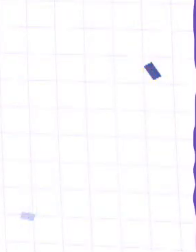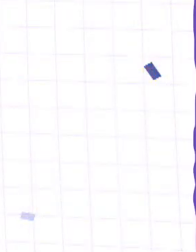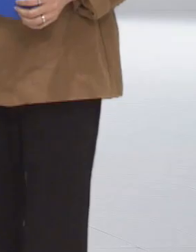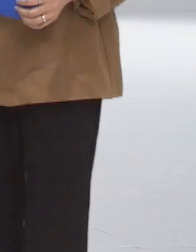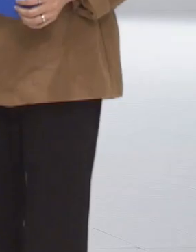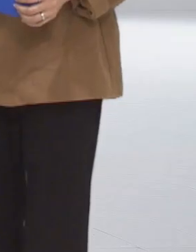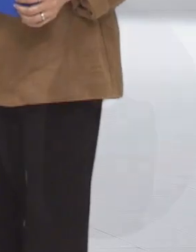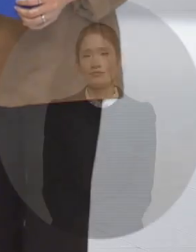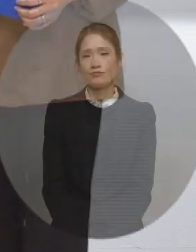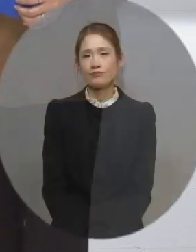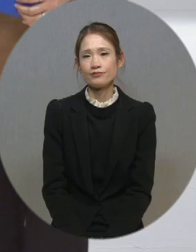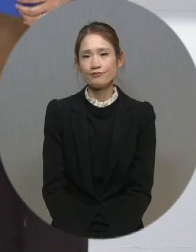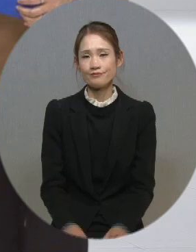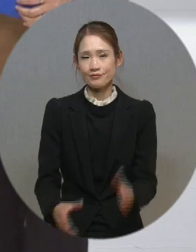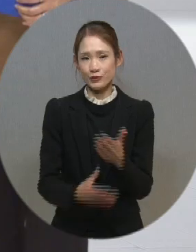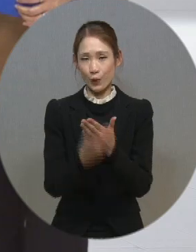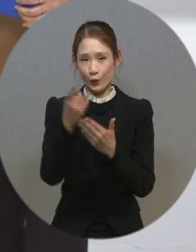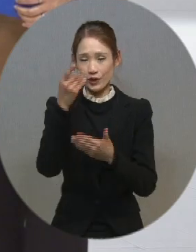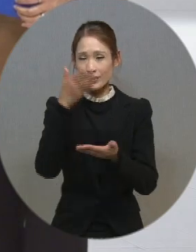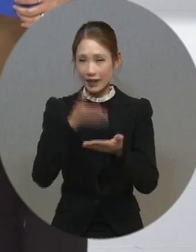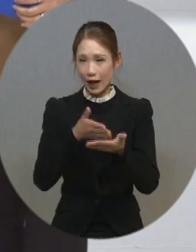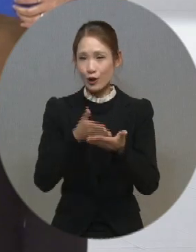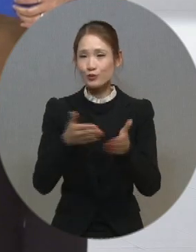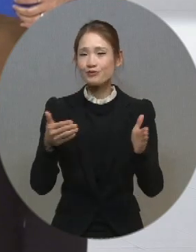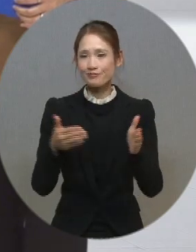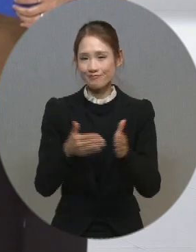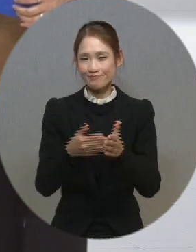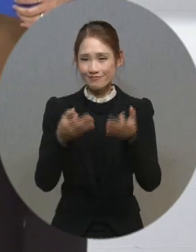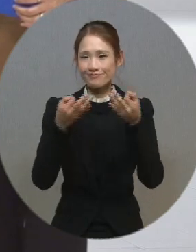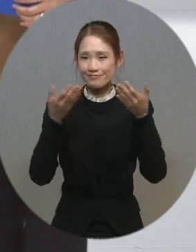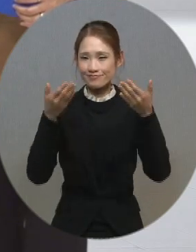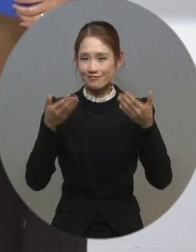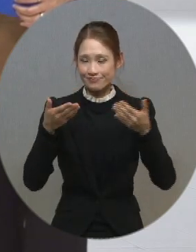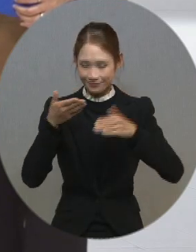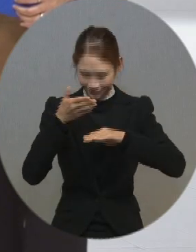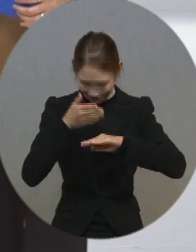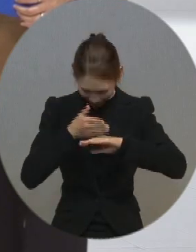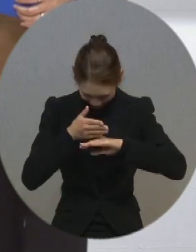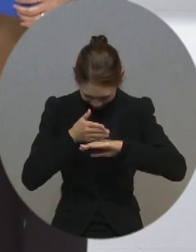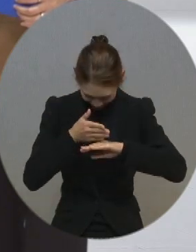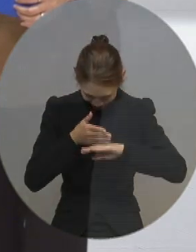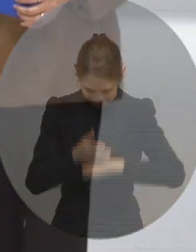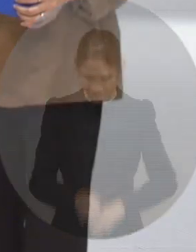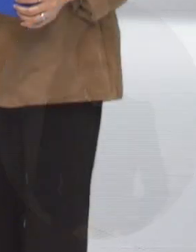이상으로 통일나우를 마칩니다. 시청해주신 여러분 고맙습니다.